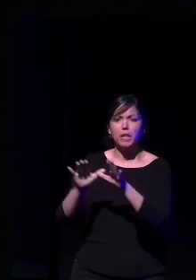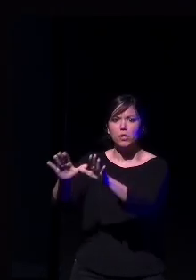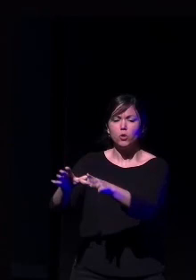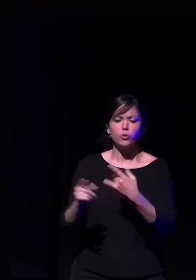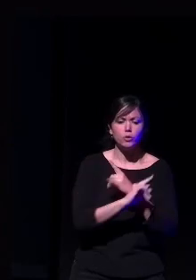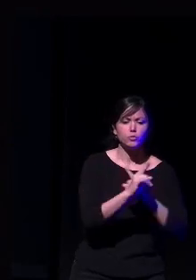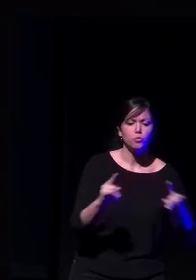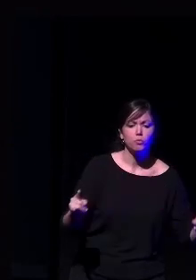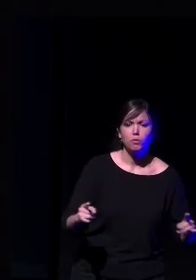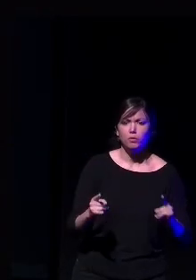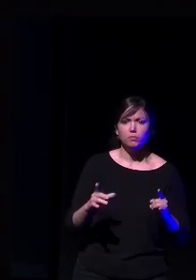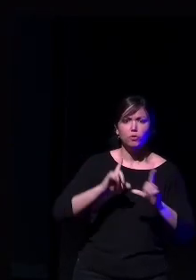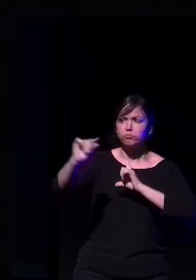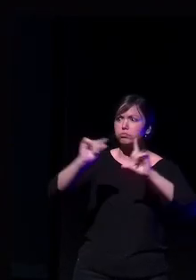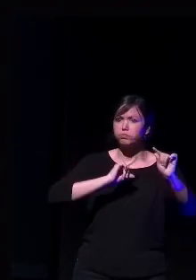Dic, Joan, vas bé.